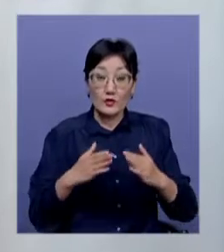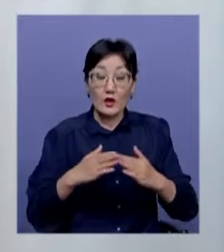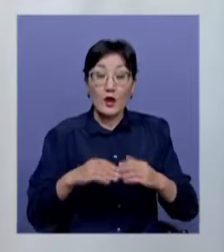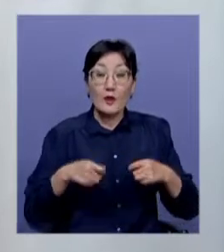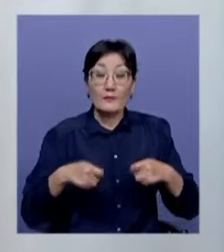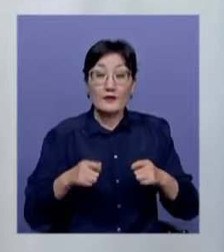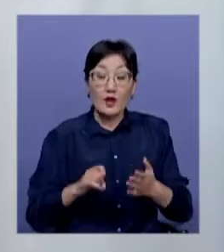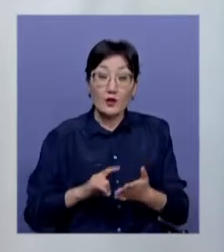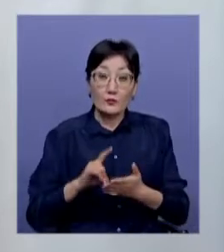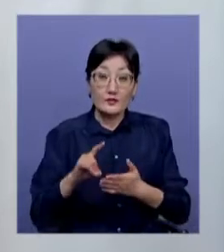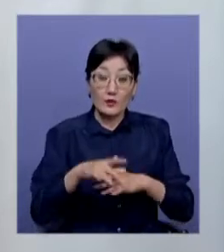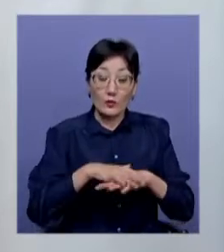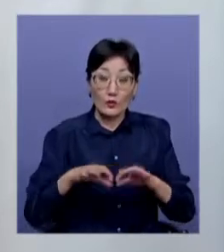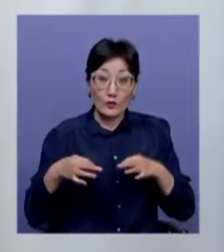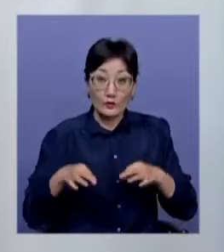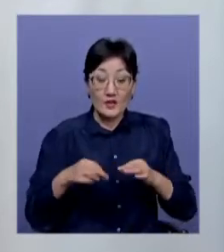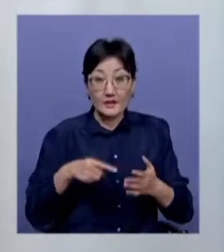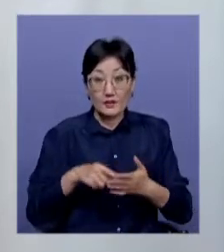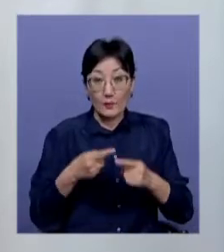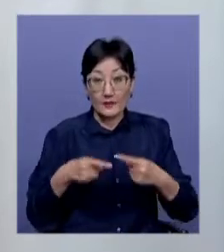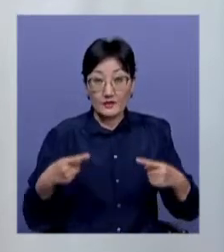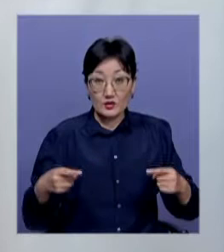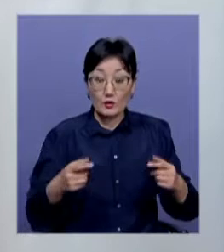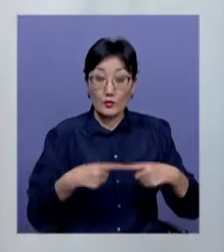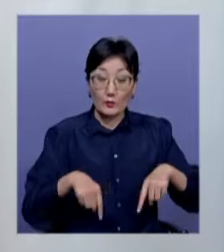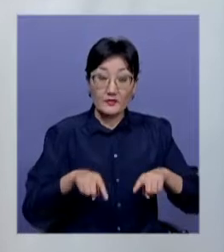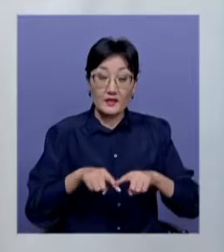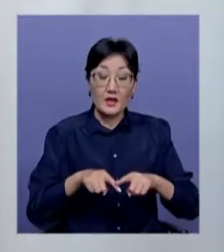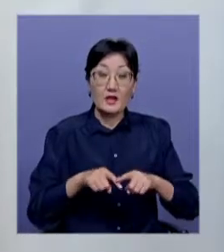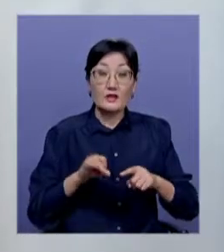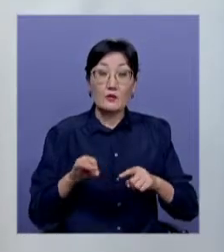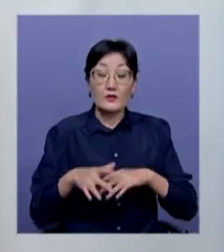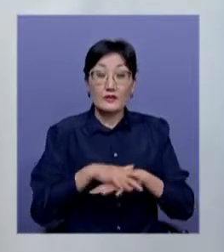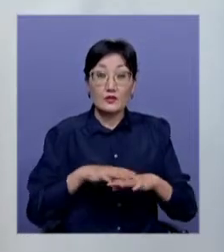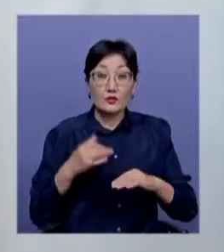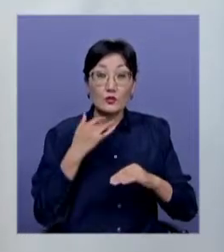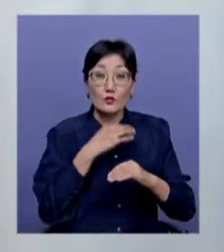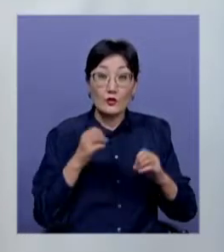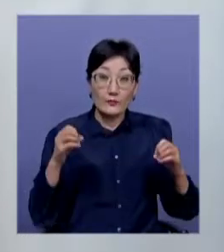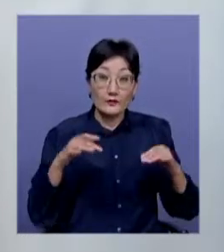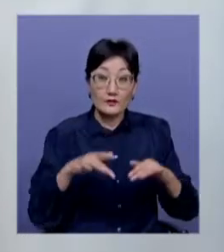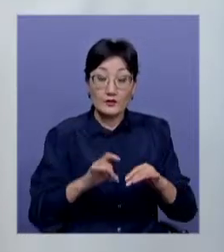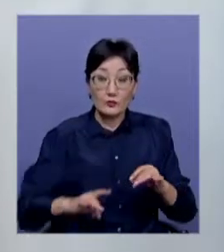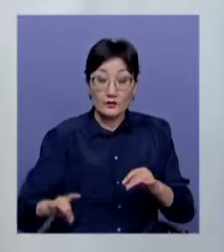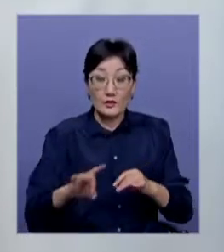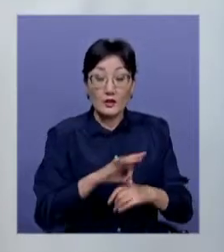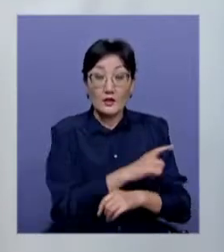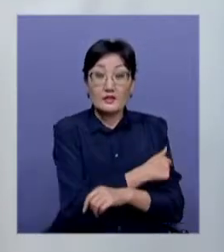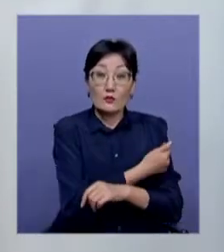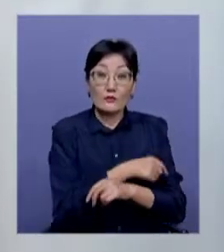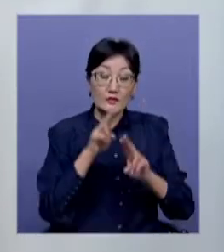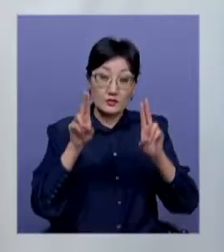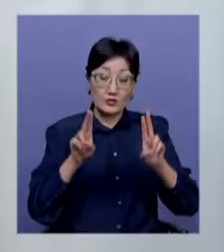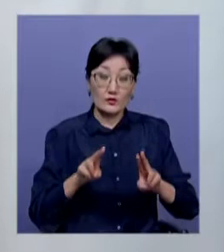әуежай, вокзалдар, қоғамдық көліктер және қаладағы басқа да ұйымдардың, сондай-ақ халық көп орналасқан аудандарда санитарлық